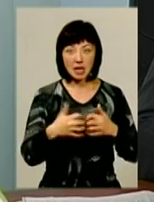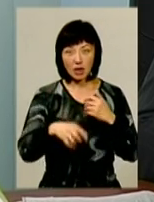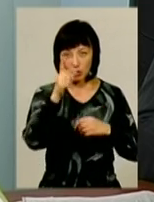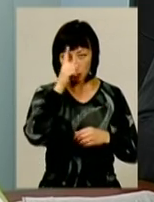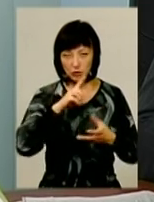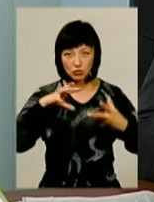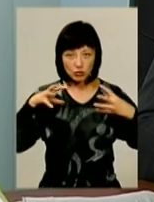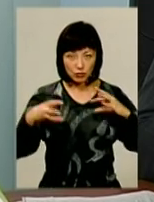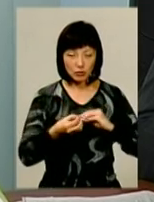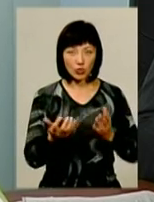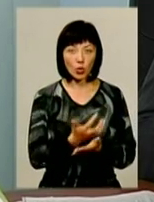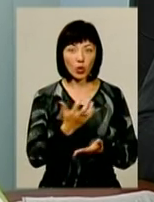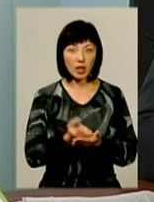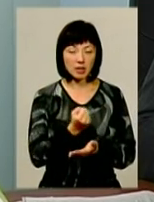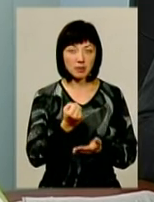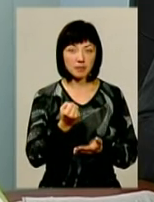середньомісячний сукупний дохід